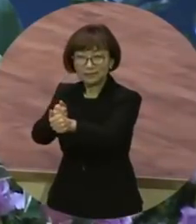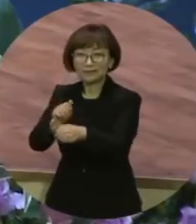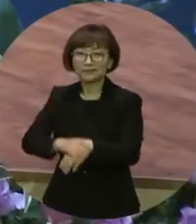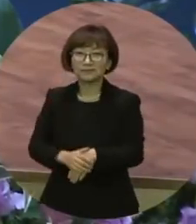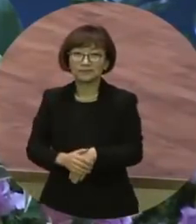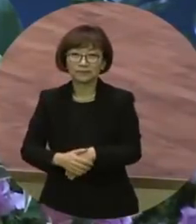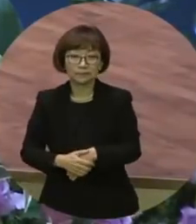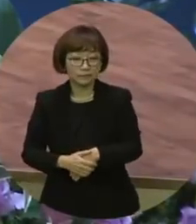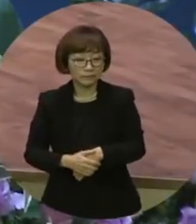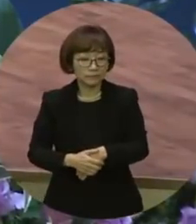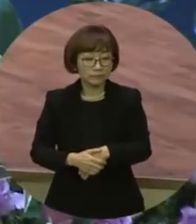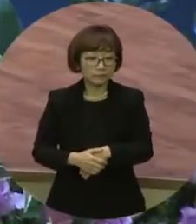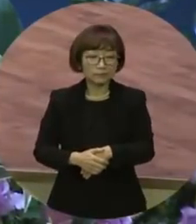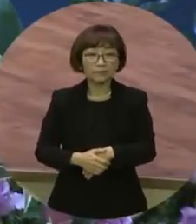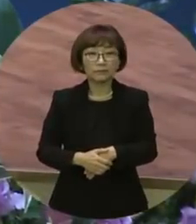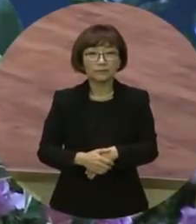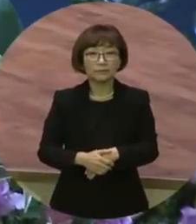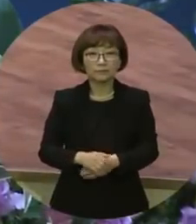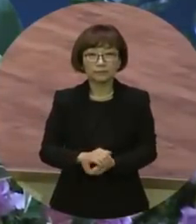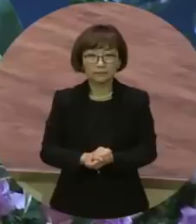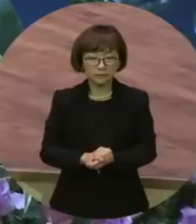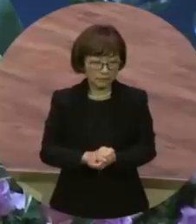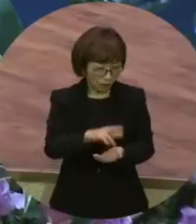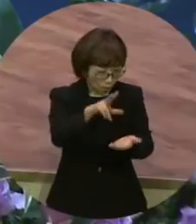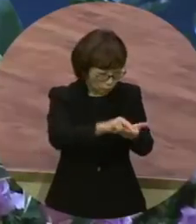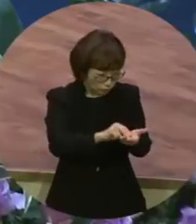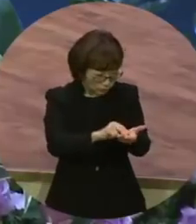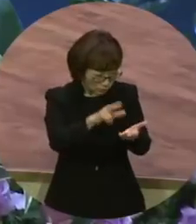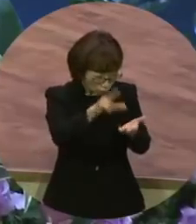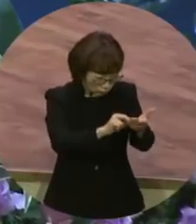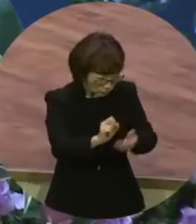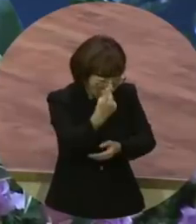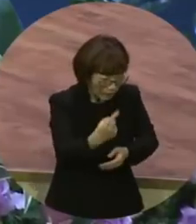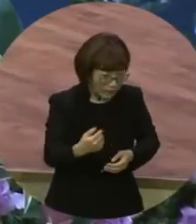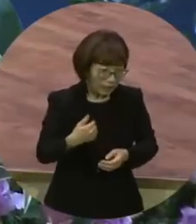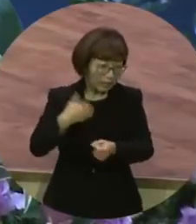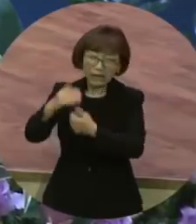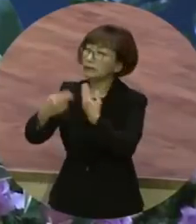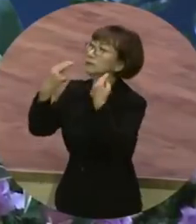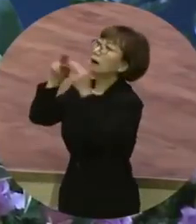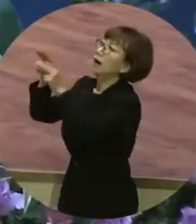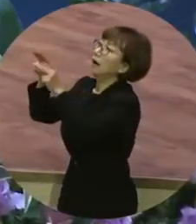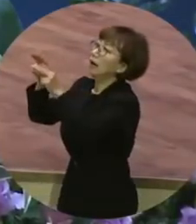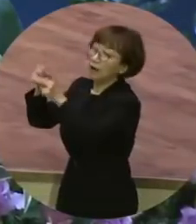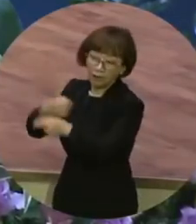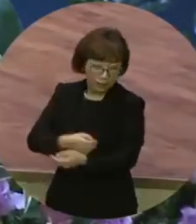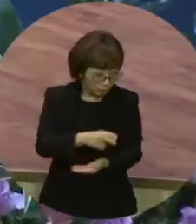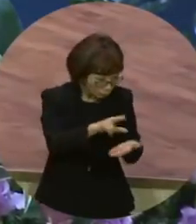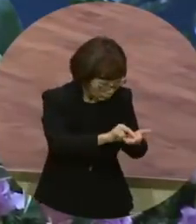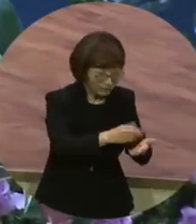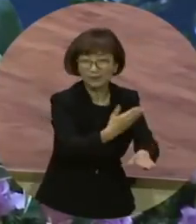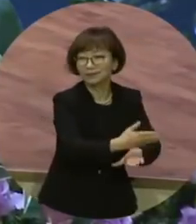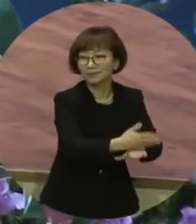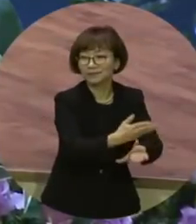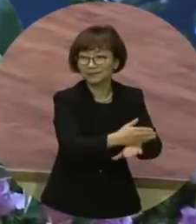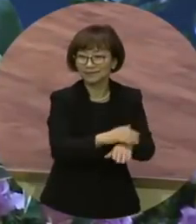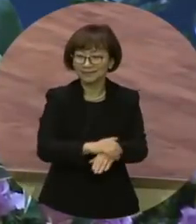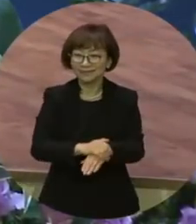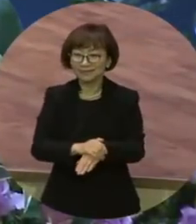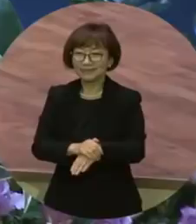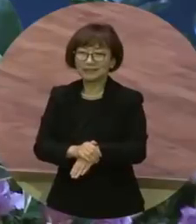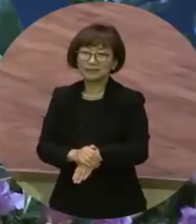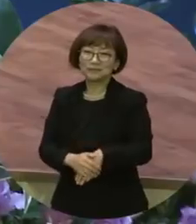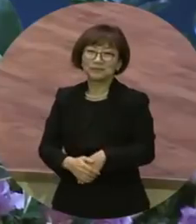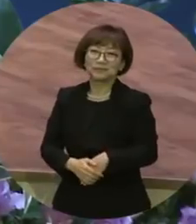문제 속에 있어서 내가 말씀을 바라볼 수 있는 것에 오히려 더 감사할 때 바울에게 역사한 그 은혜가 나에게 머물게 된다는